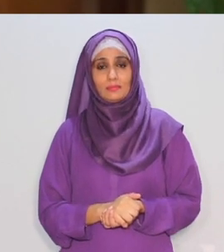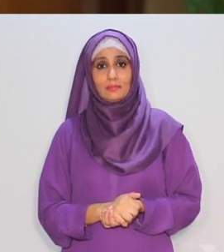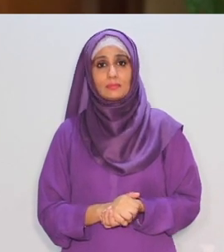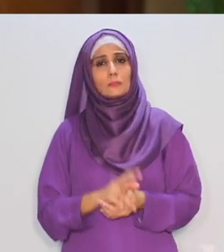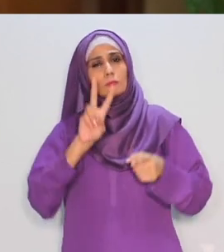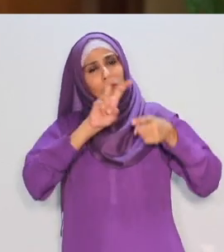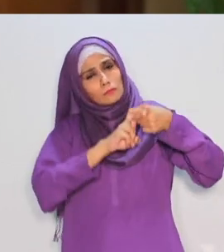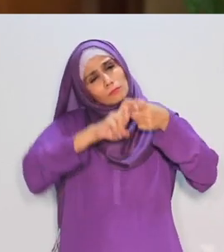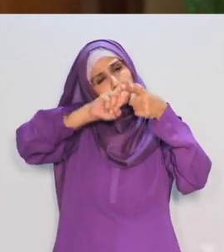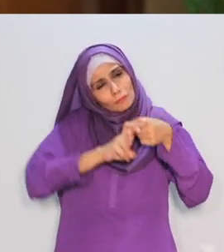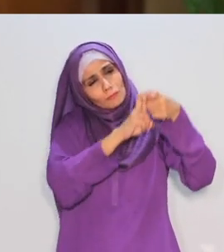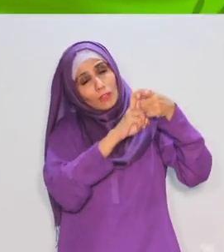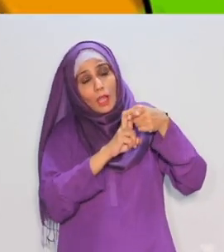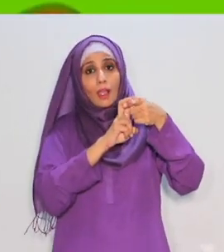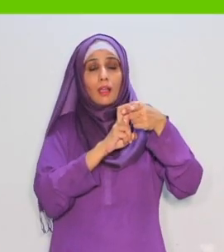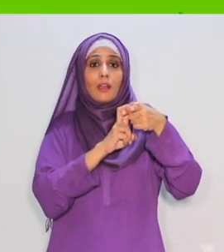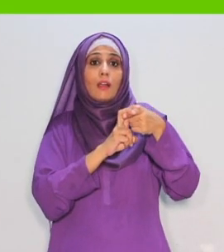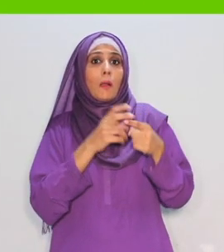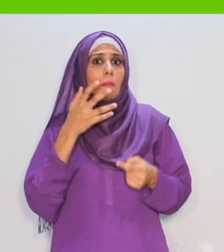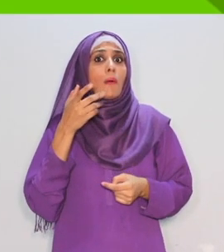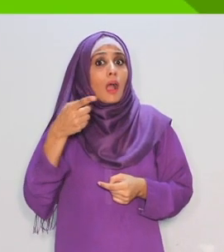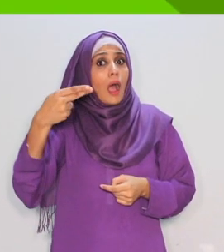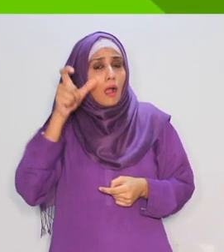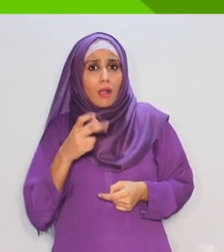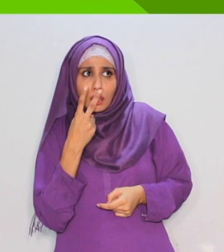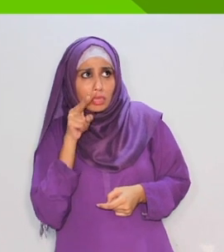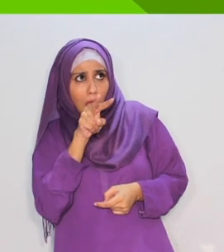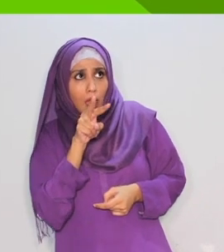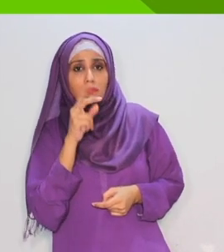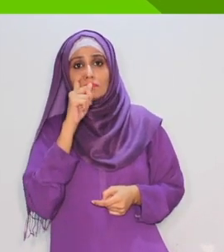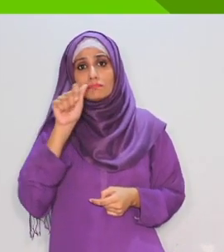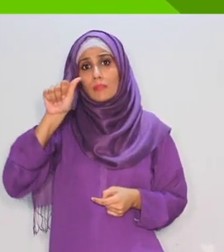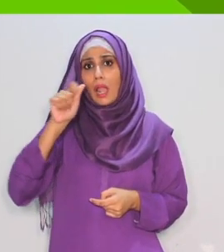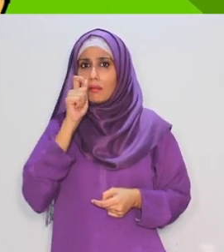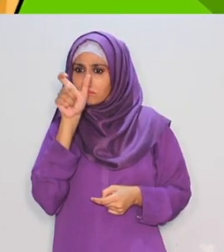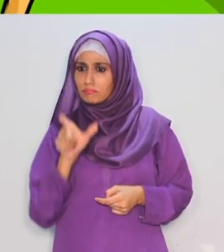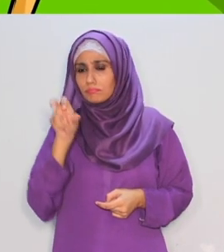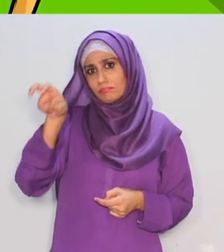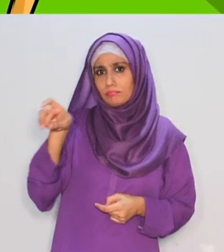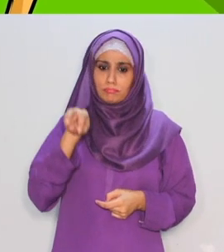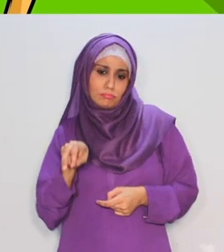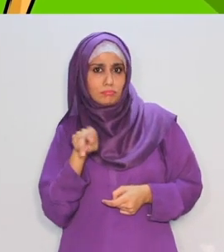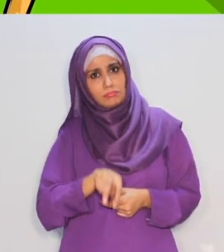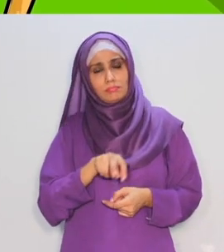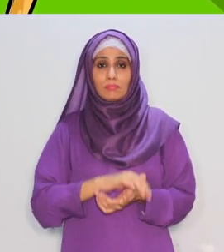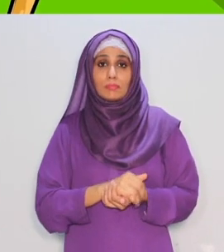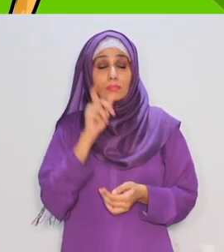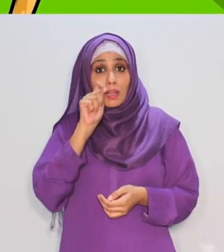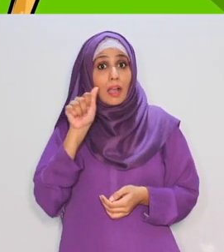लटकते लटकते हादी ने देखा कि उसकी तरफ असलम भाई चलते हुए आ रहे हैं। असलम